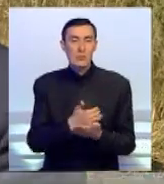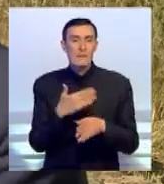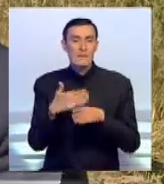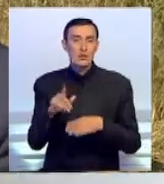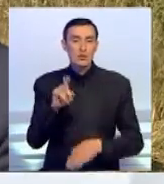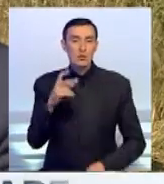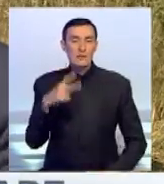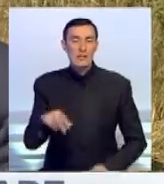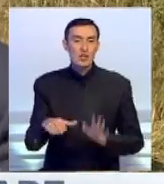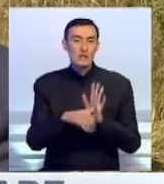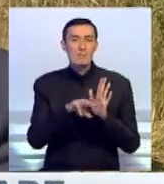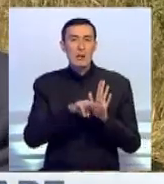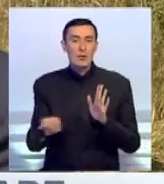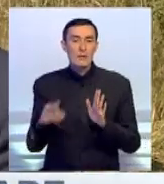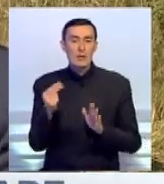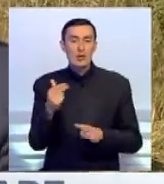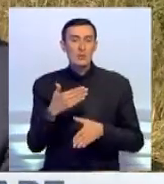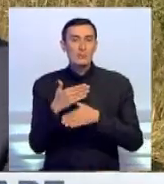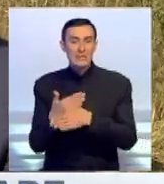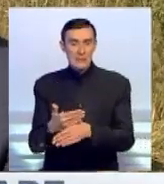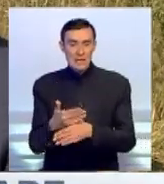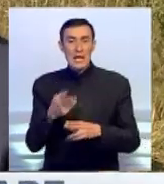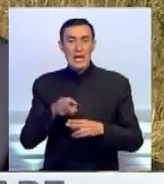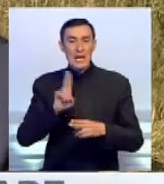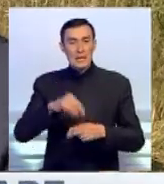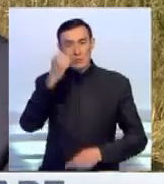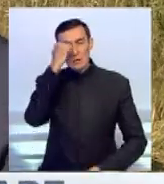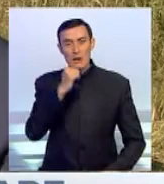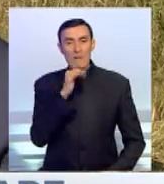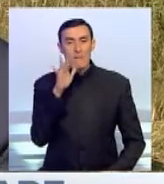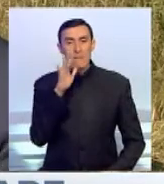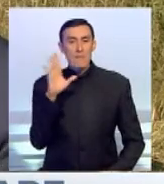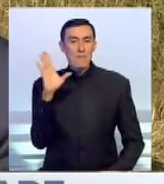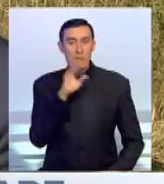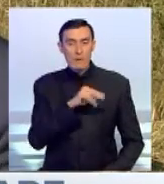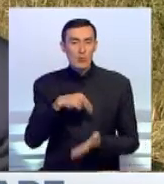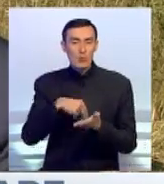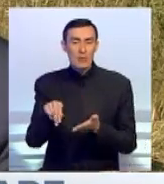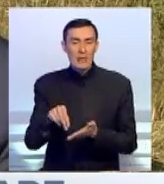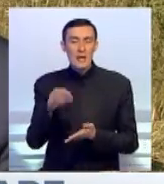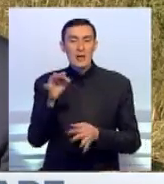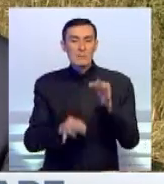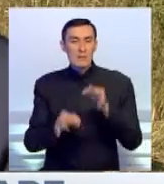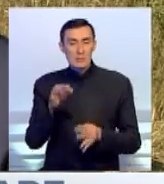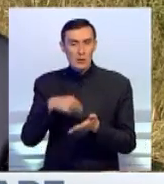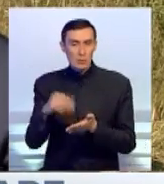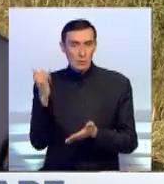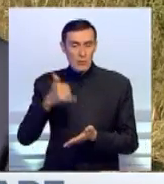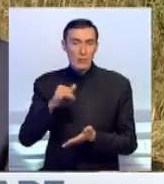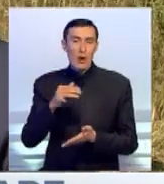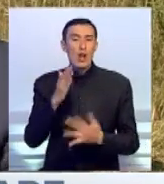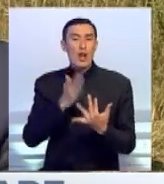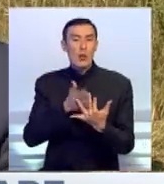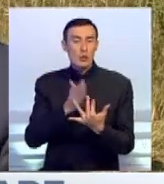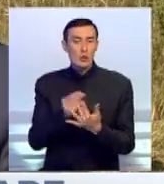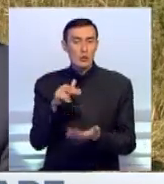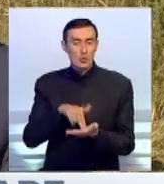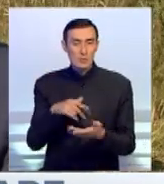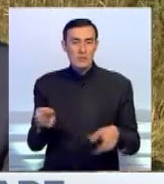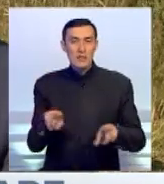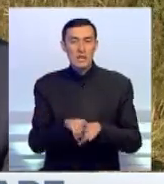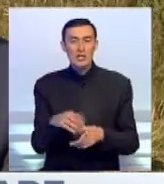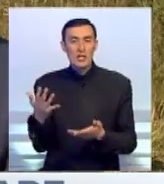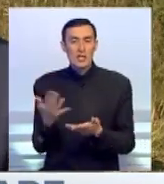выделено 126 миллионов субсидий. Благодаря этому вовремя удалось закупить горюче-смазочный материал по льготной цене. Также